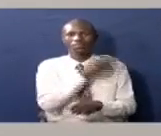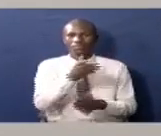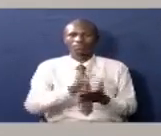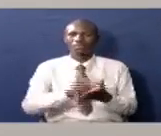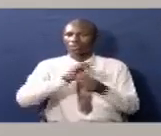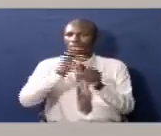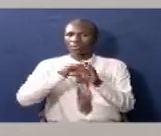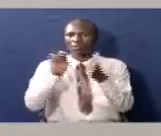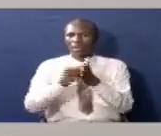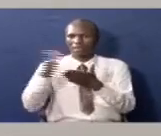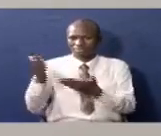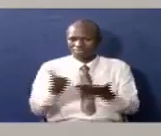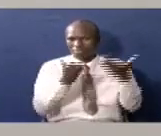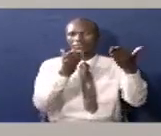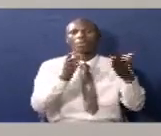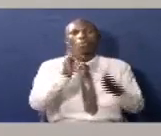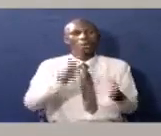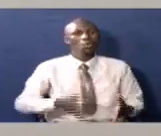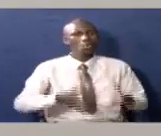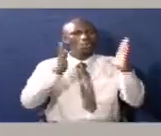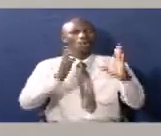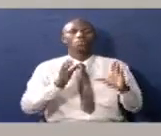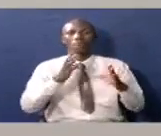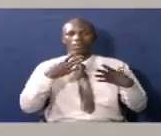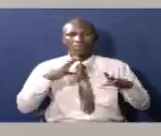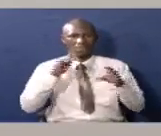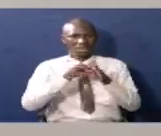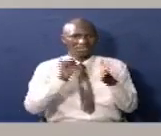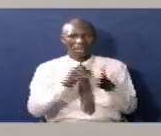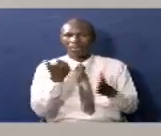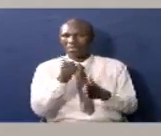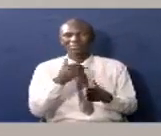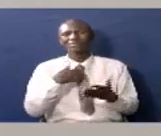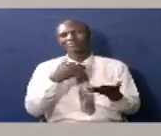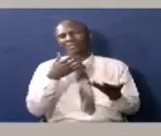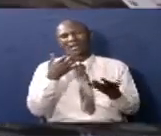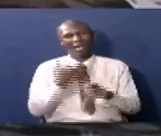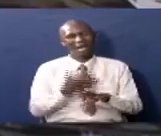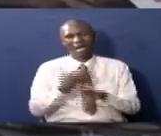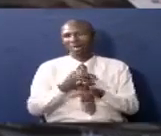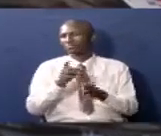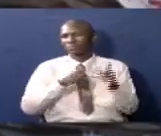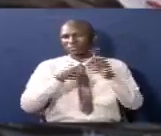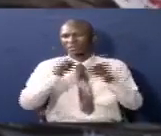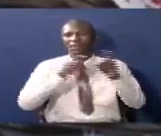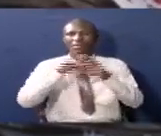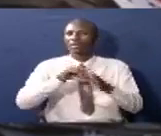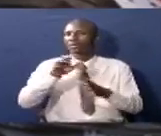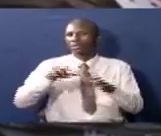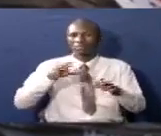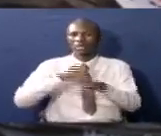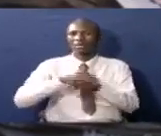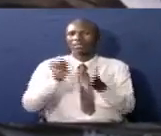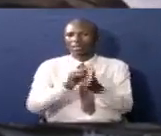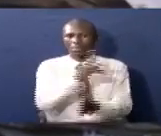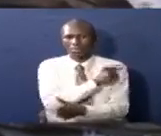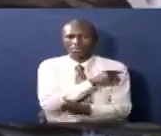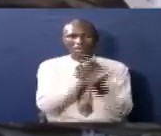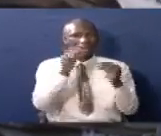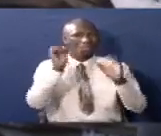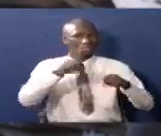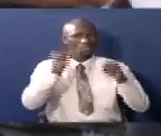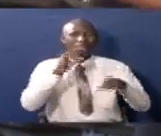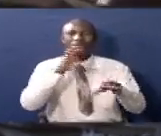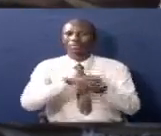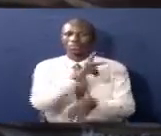COVID-19 kesioni kiu tanzie mwea kukithia Enenthi ala medhi ito maie mewa kufika masivitali ni alame vakufi kukwata Nzanzo ii ni mavikia